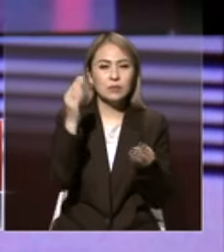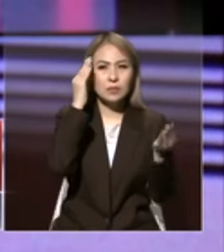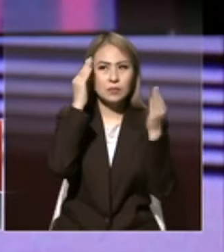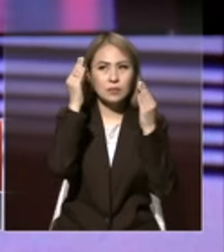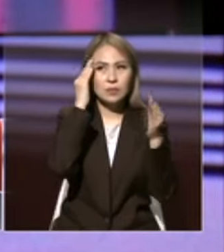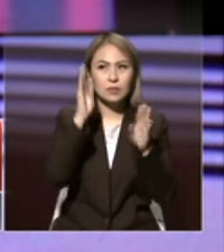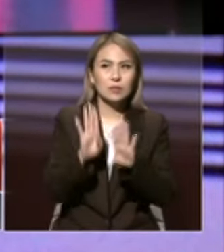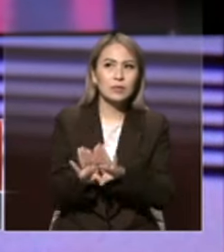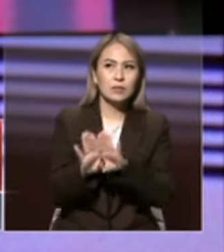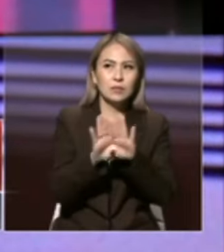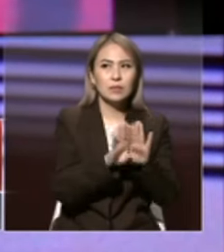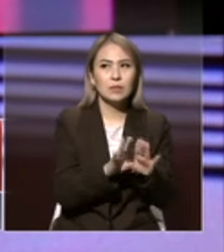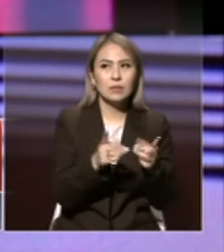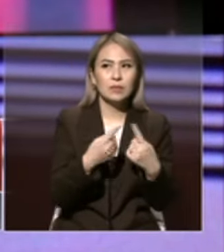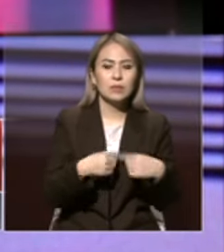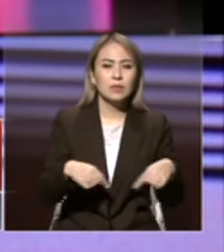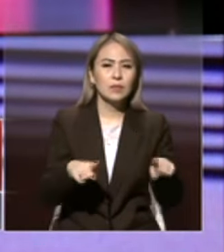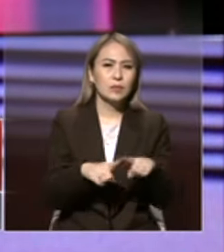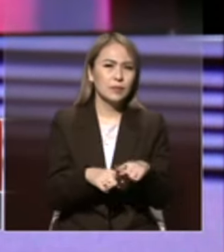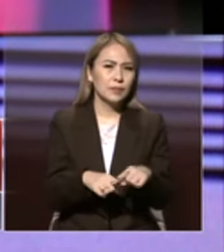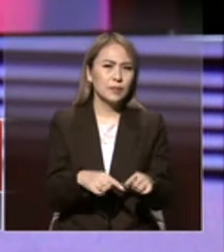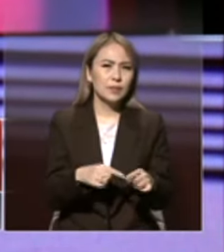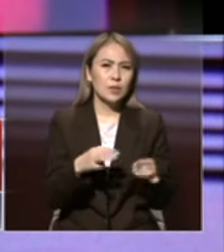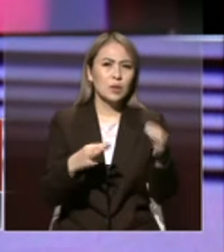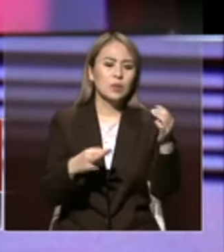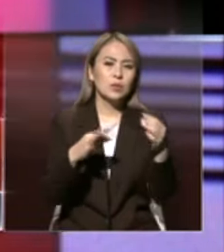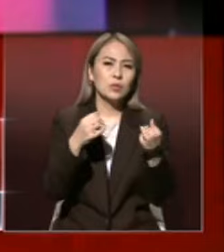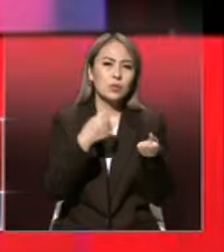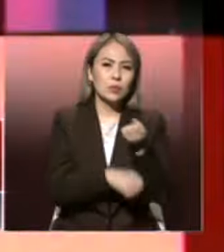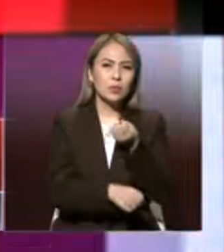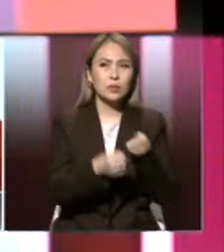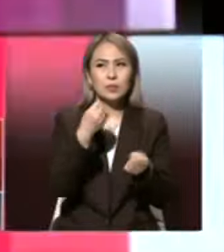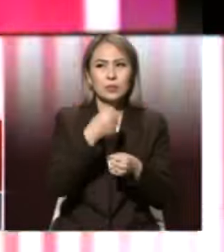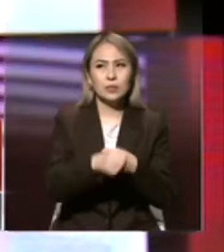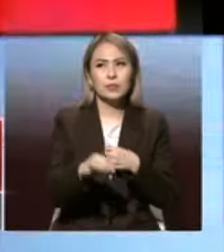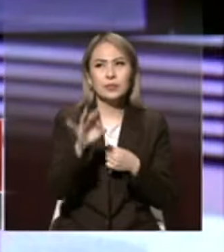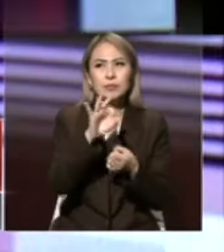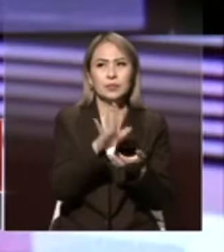барлығы қоғамдағы әрбір адам зорлық, зомбылық көрсету,